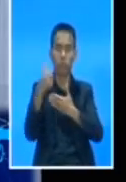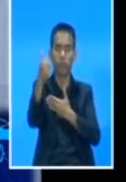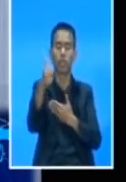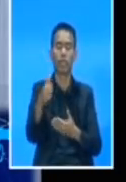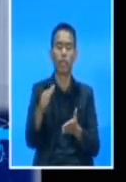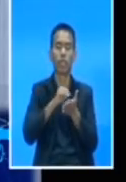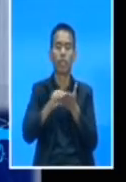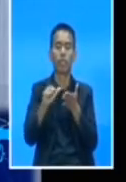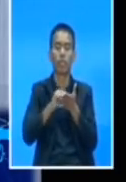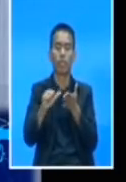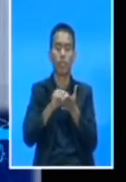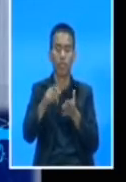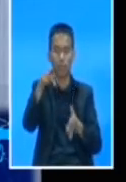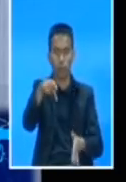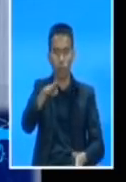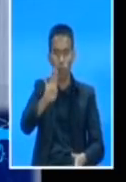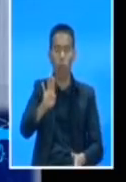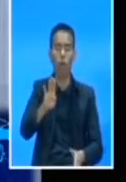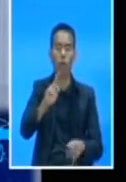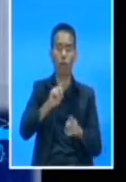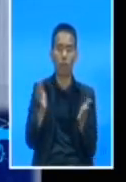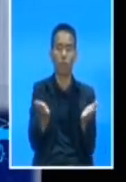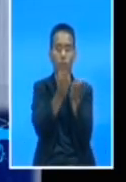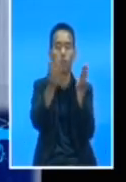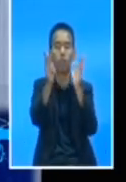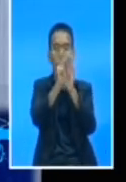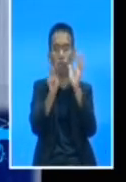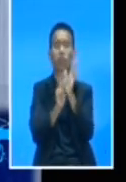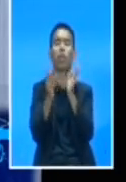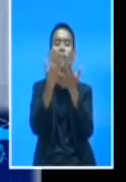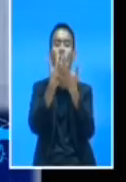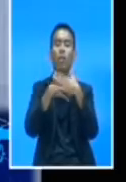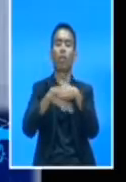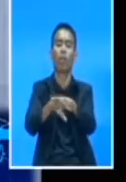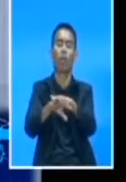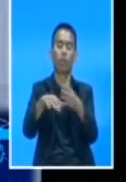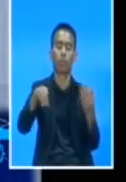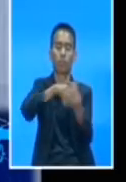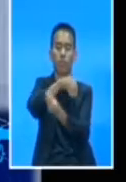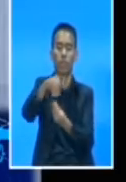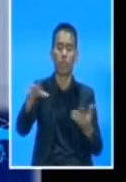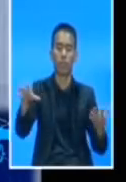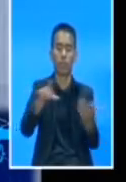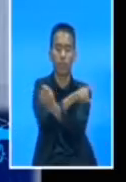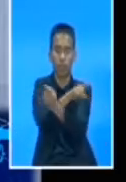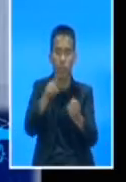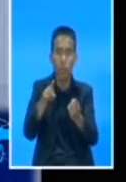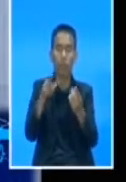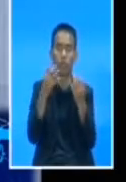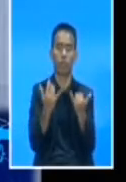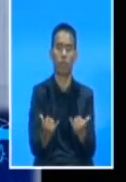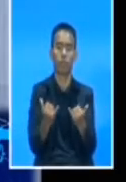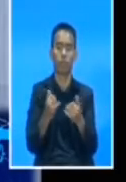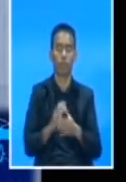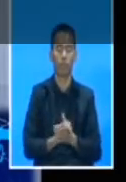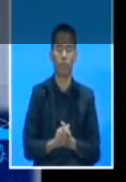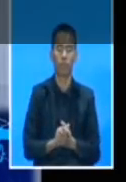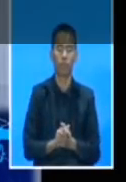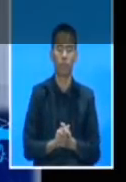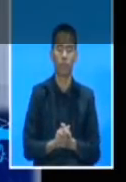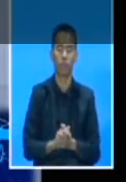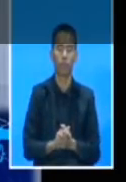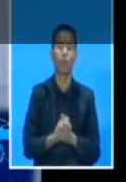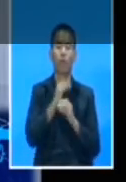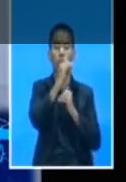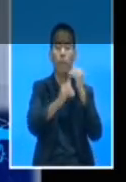รุงแก้ไขพระราชบัญญัติว่าด้วยการขัดกันแห่งกฎหมายให้สอดคล้องกับสภาพเศรษฐกิจและสังคมในปัจจุบันพัฒ